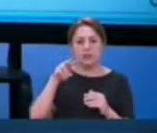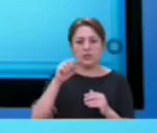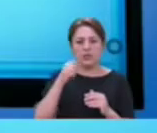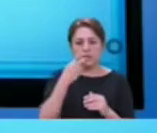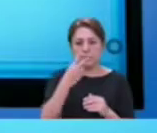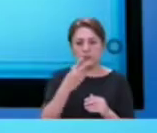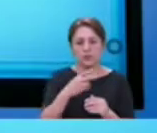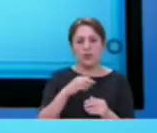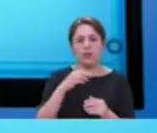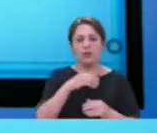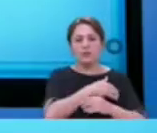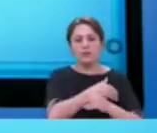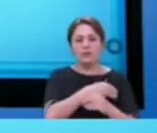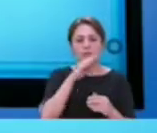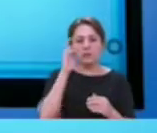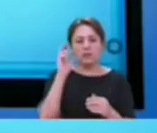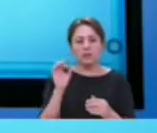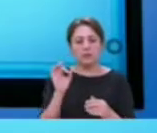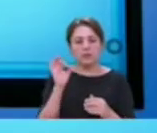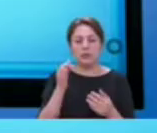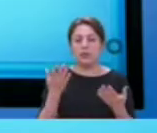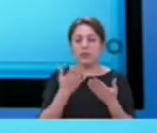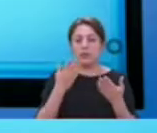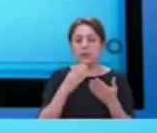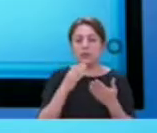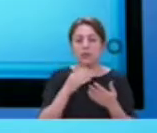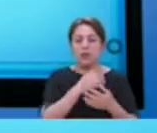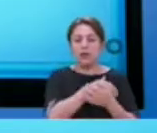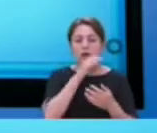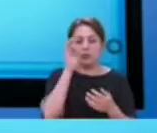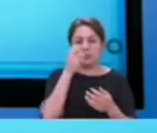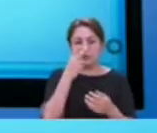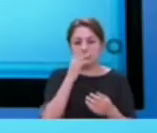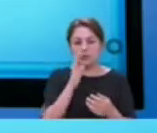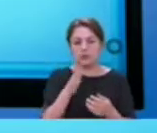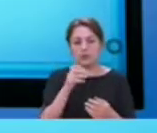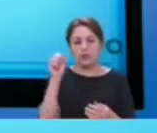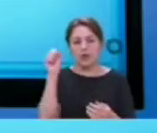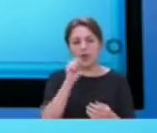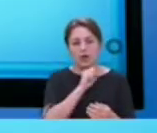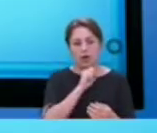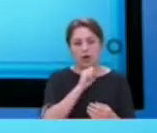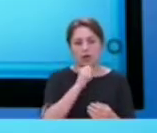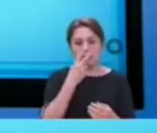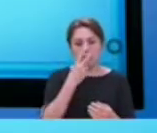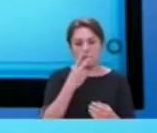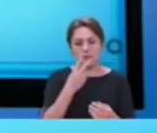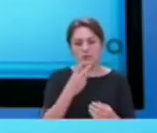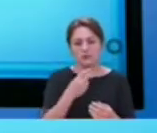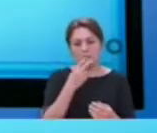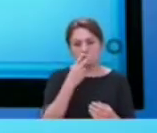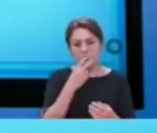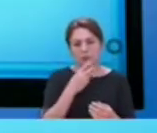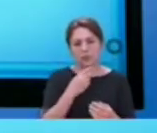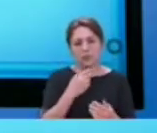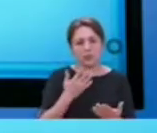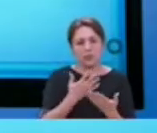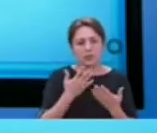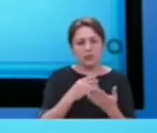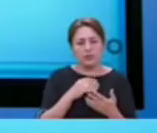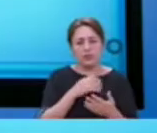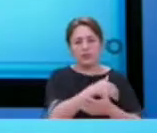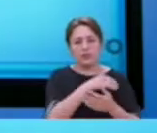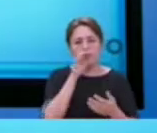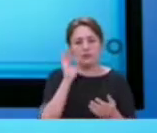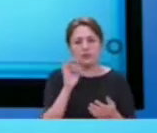qarating. Termometrlar qanday haroratni ko'rsatyapti? A. Qani ko'ringchi, qanday haroratni